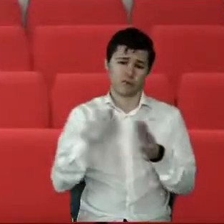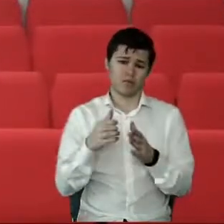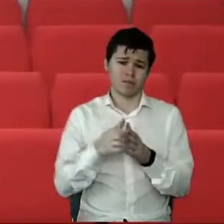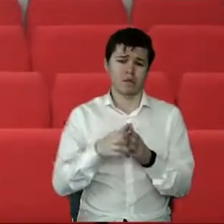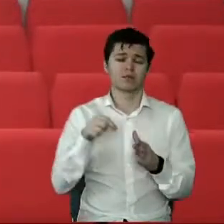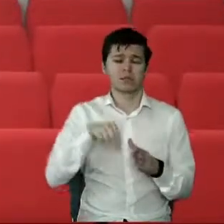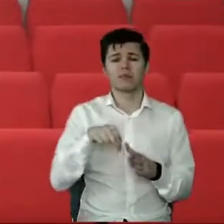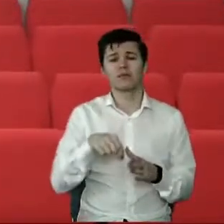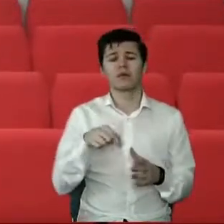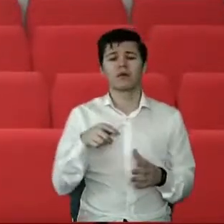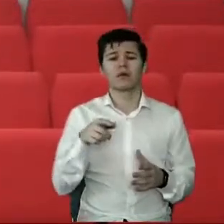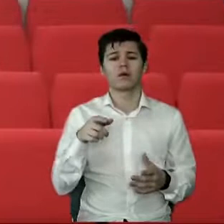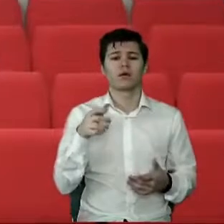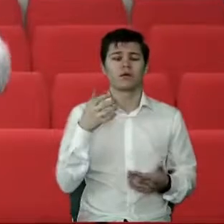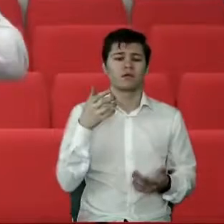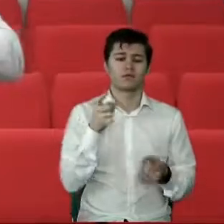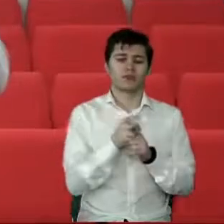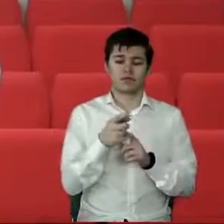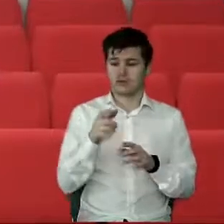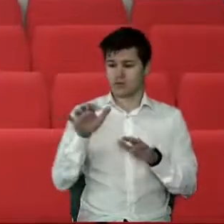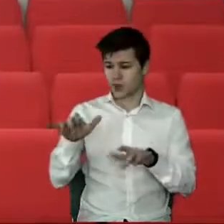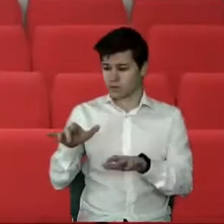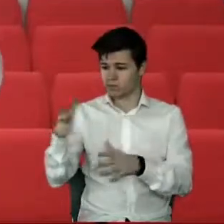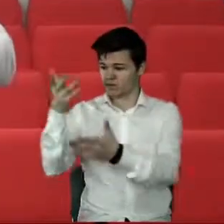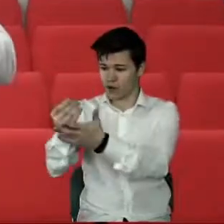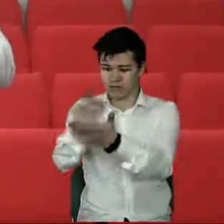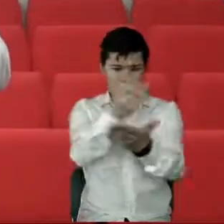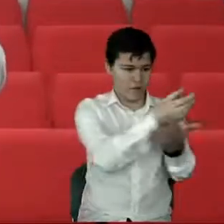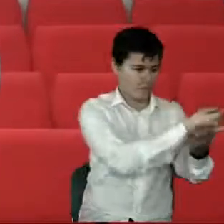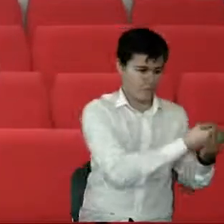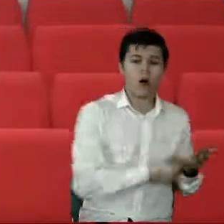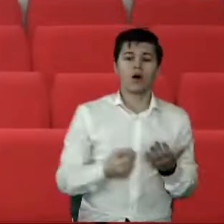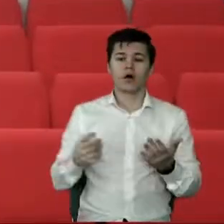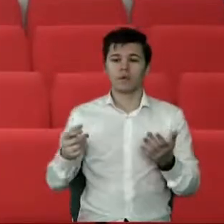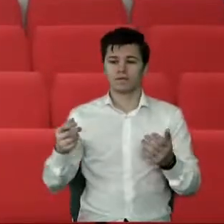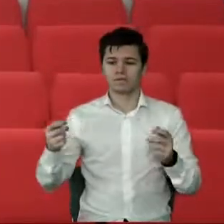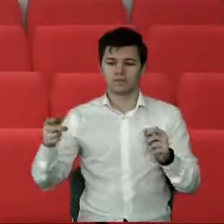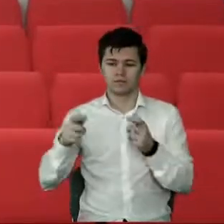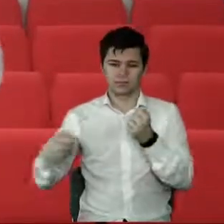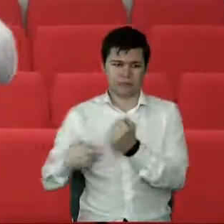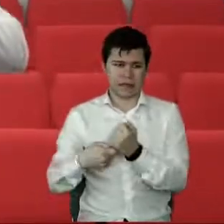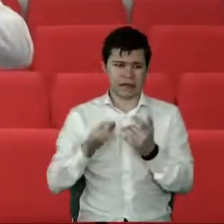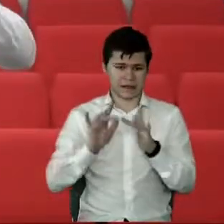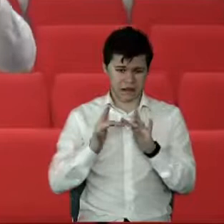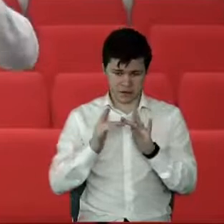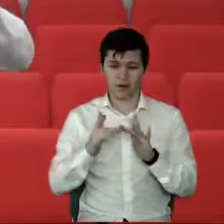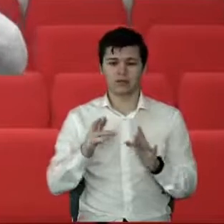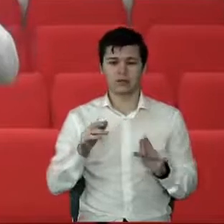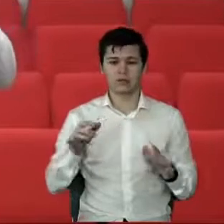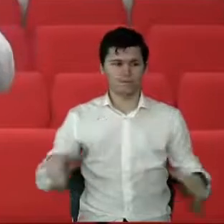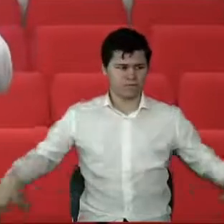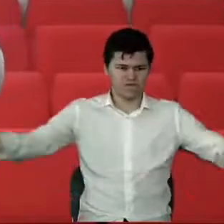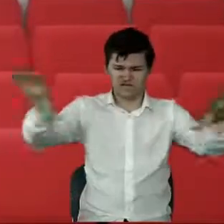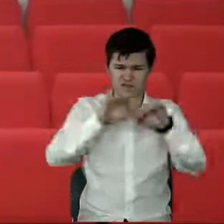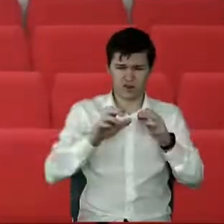когда много людей со своими персональными компьютерами объединяются через интернет для вычисления определенных задач. Это задача, которая